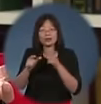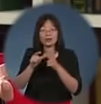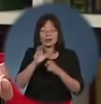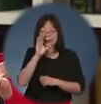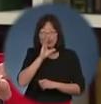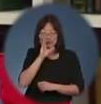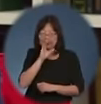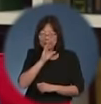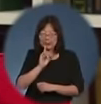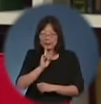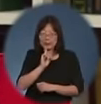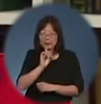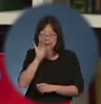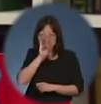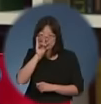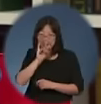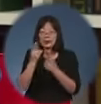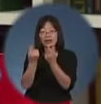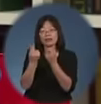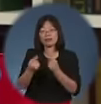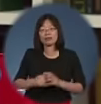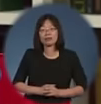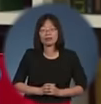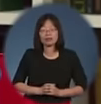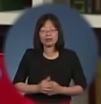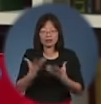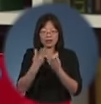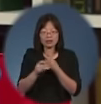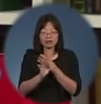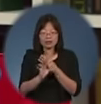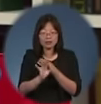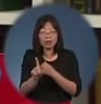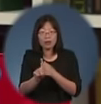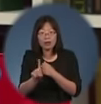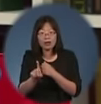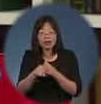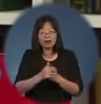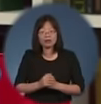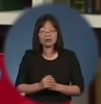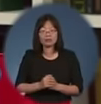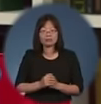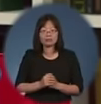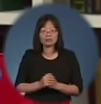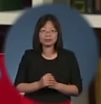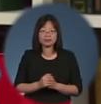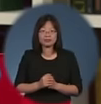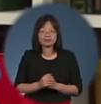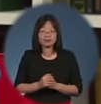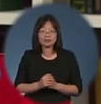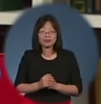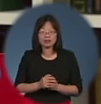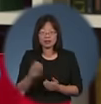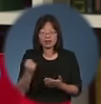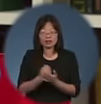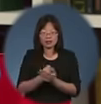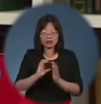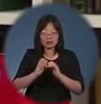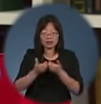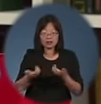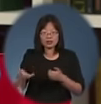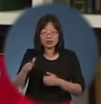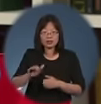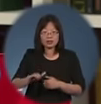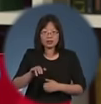예 예를 들면 그렇지 않습니까 그 참 안타깝게 돌아가셨지만 그